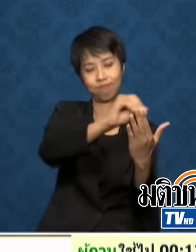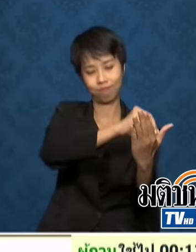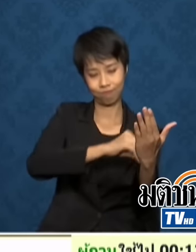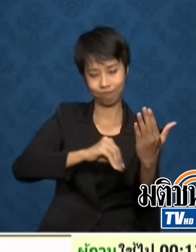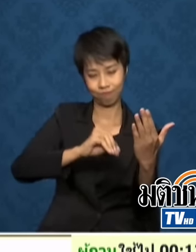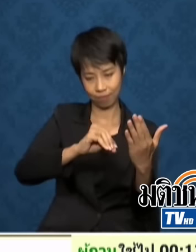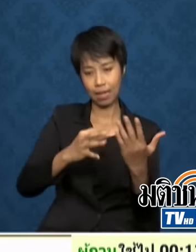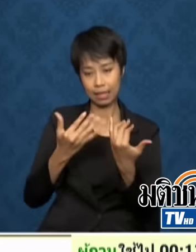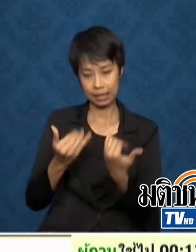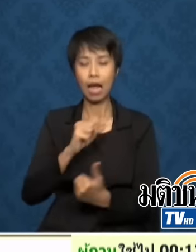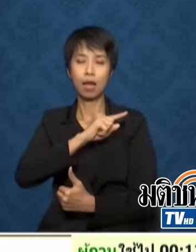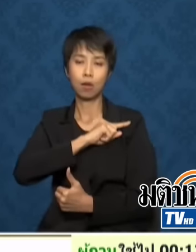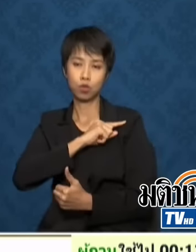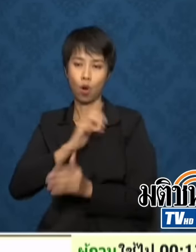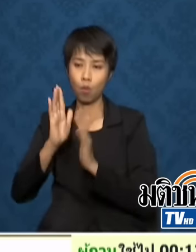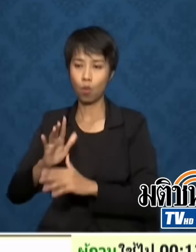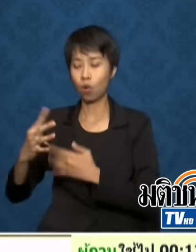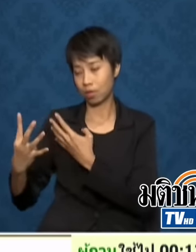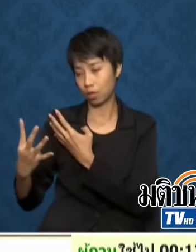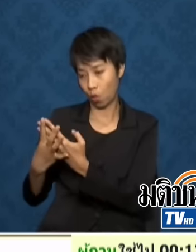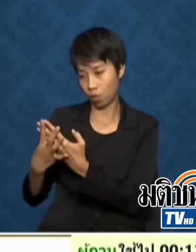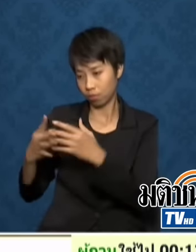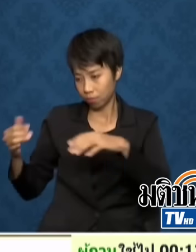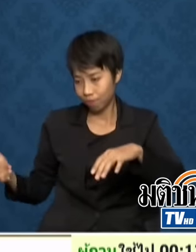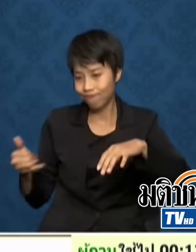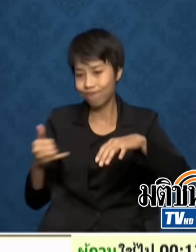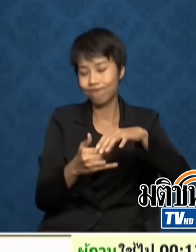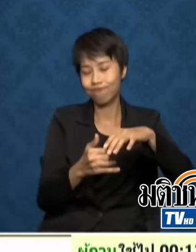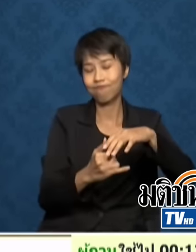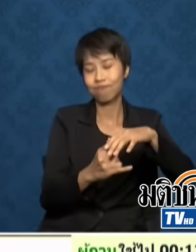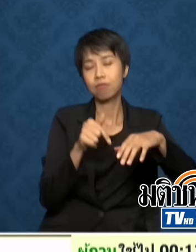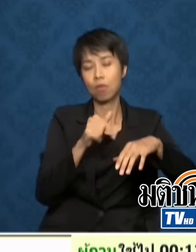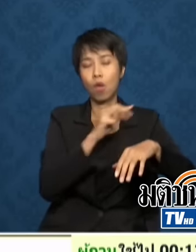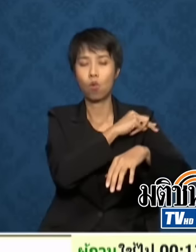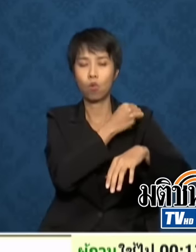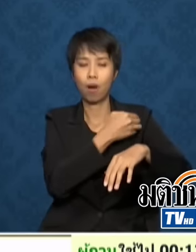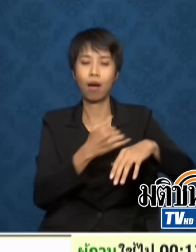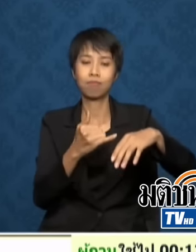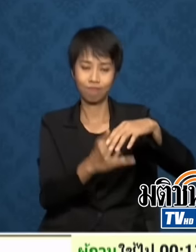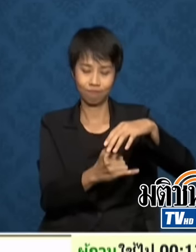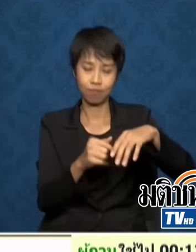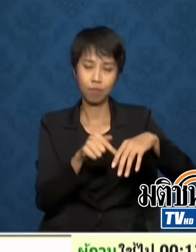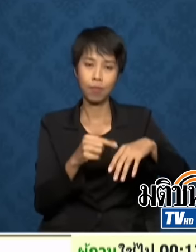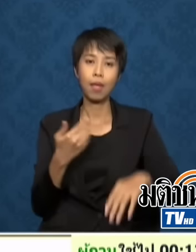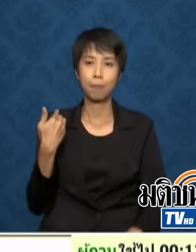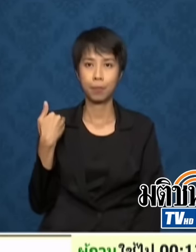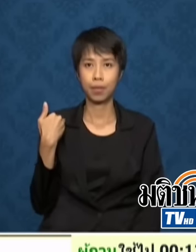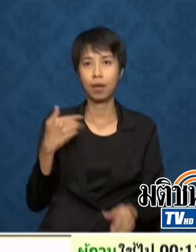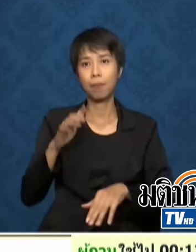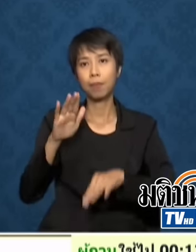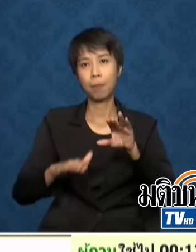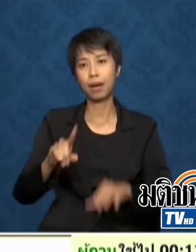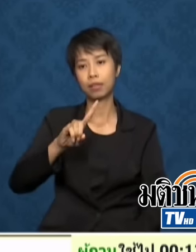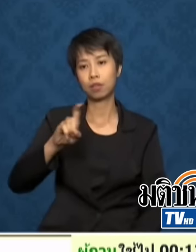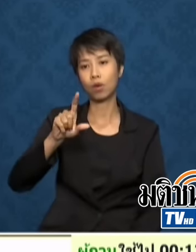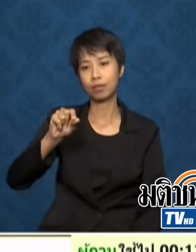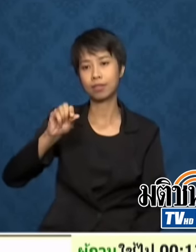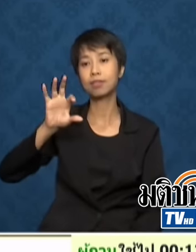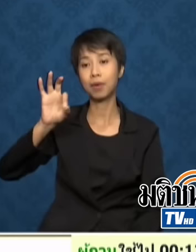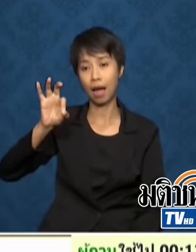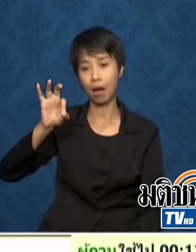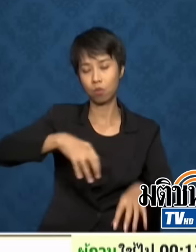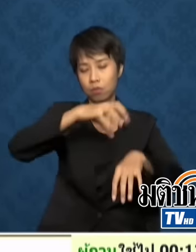แลผู้ต้องขังเรามีผู้ต้องขังสามารถไปอยู่ลักษณะโรงพยาบาลอย่างท่านเนี่ยได้ถึง129แห่ง